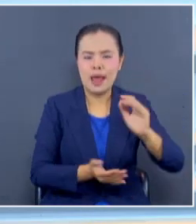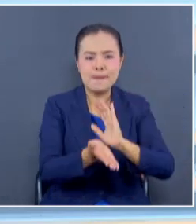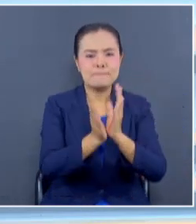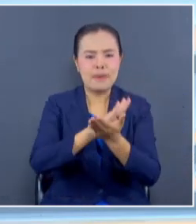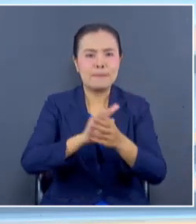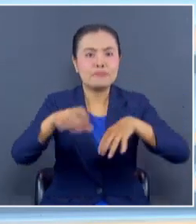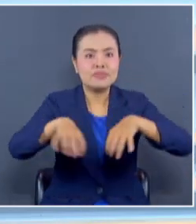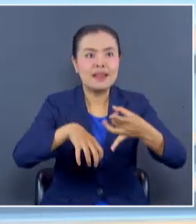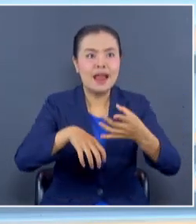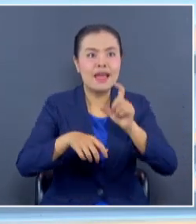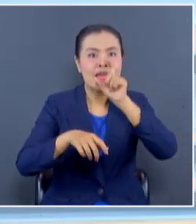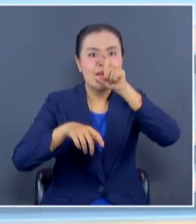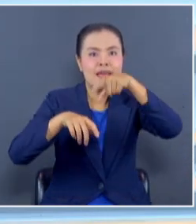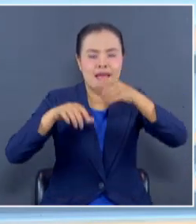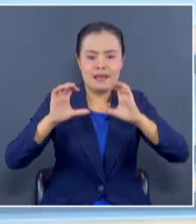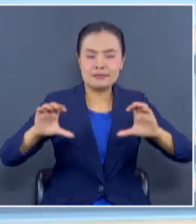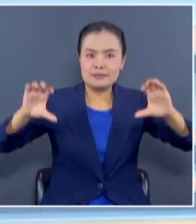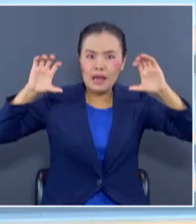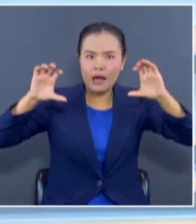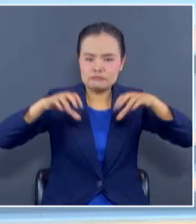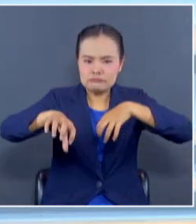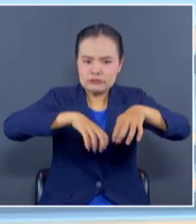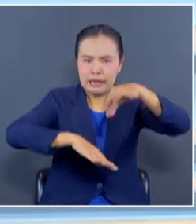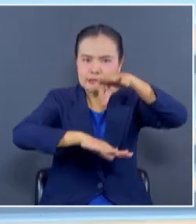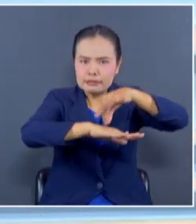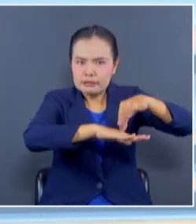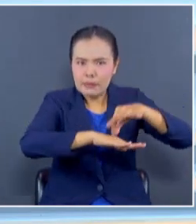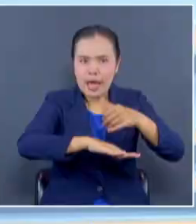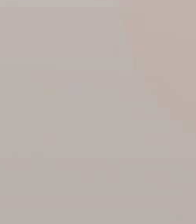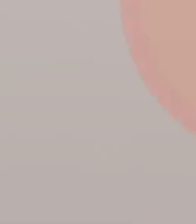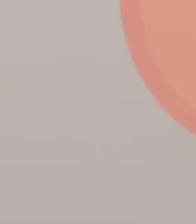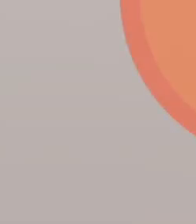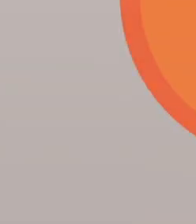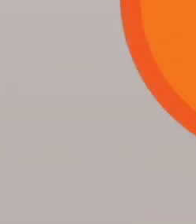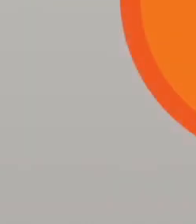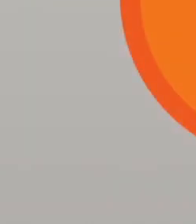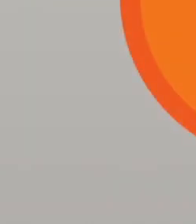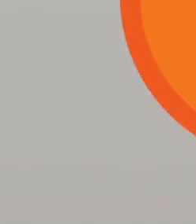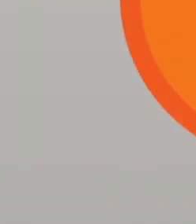างครุฑยังอยู่ไหมฮะหรือเปลี่ยนอะไรหรือเปล่า ห่วงจุ้ยต้องวางให้ถูกไง นะครับ